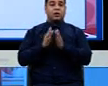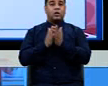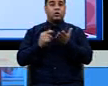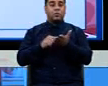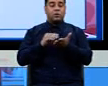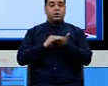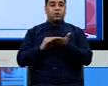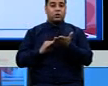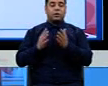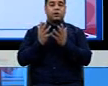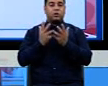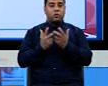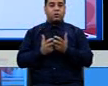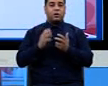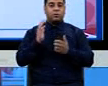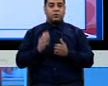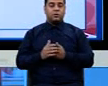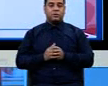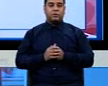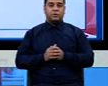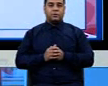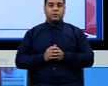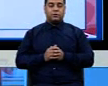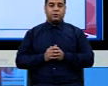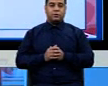Darslikdagi stullarni sanab chiqamiz.